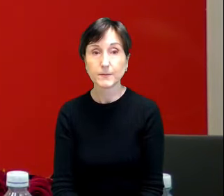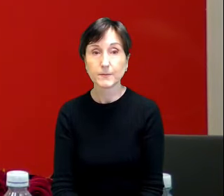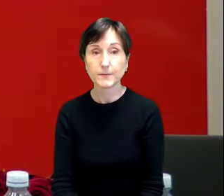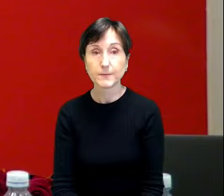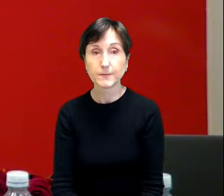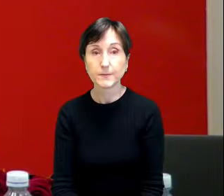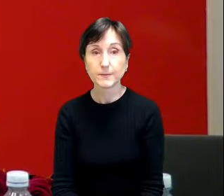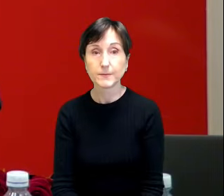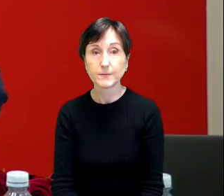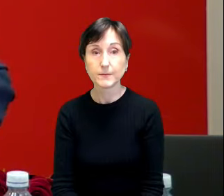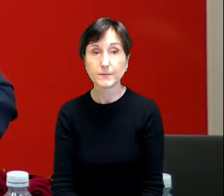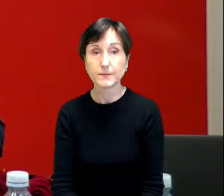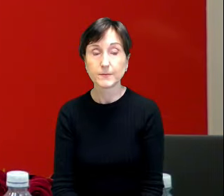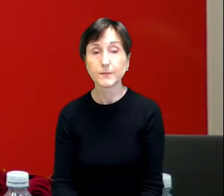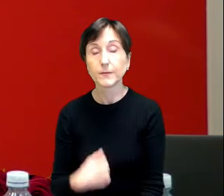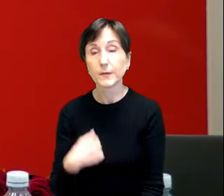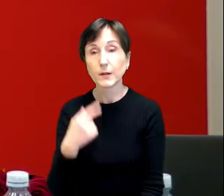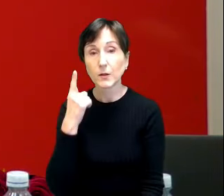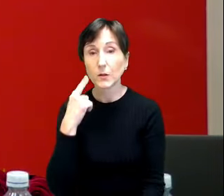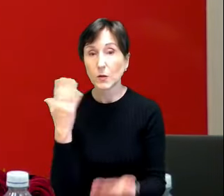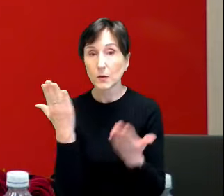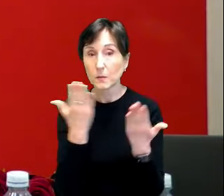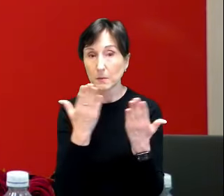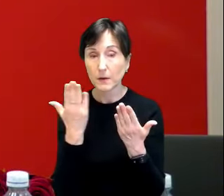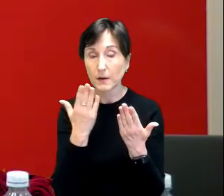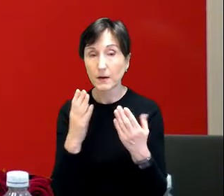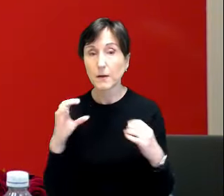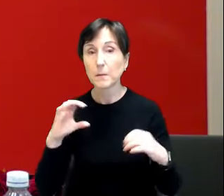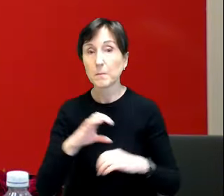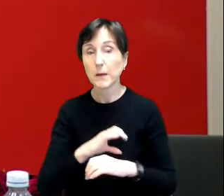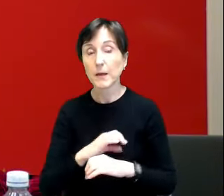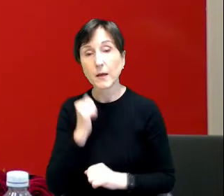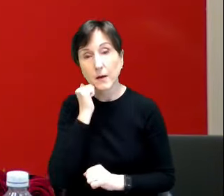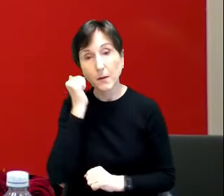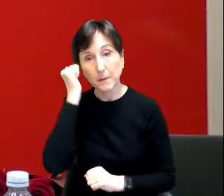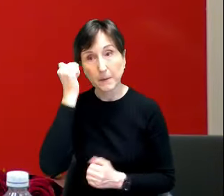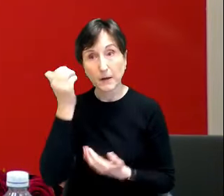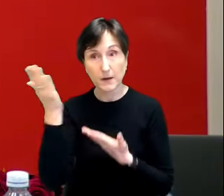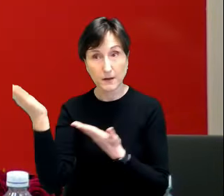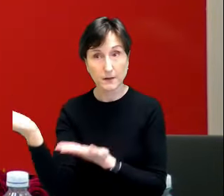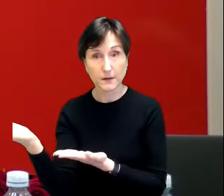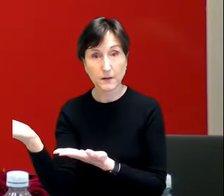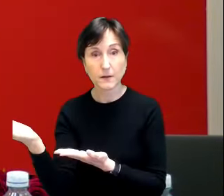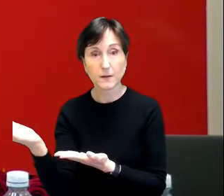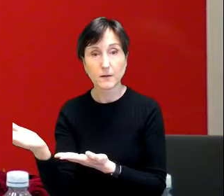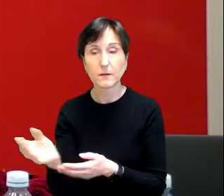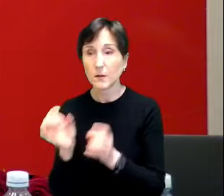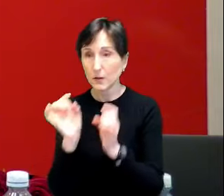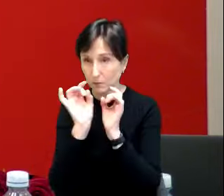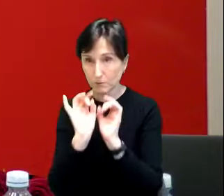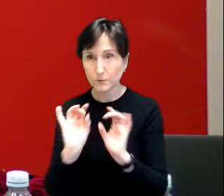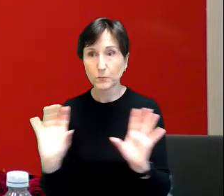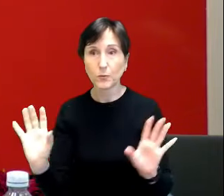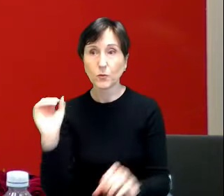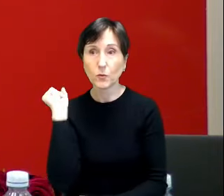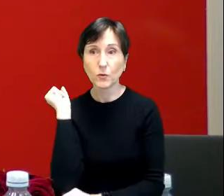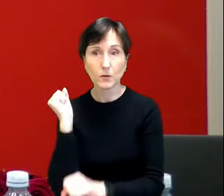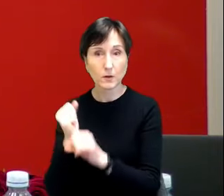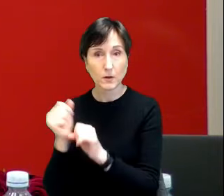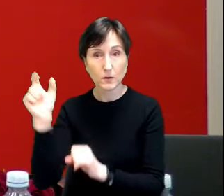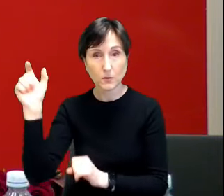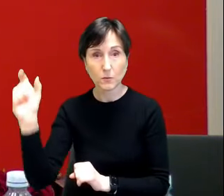paskaityti mero padėką tokiam išskirtiniam sakyčiau darbuotojui kaip